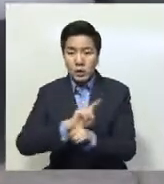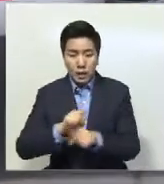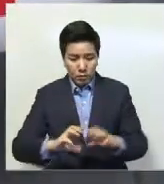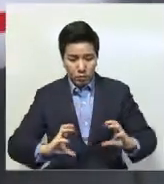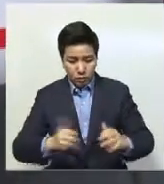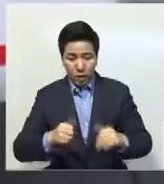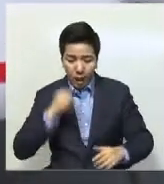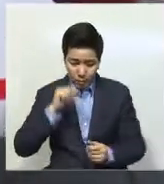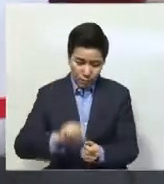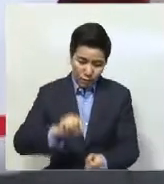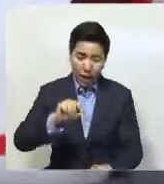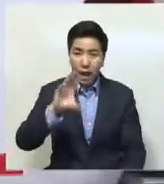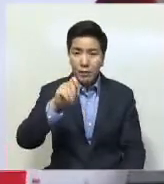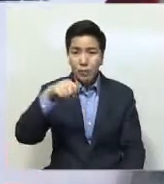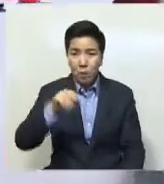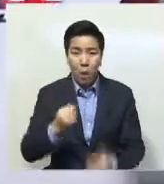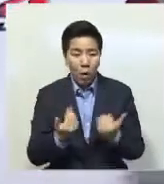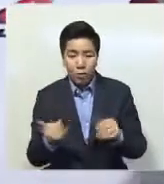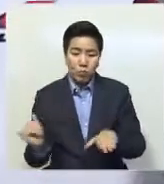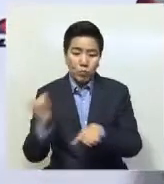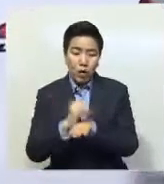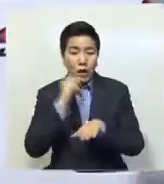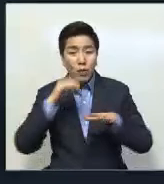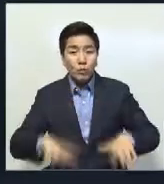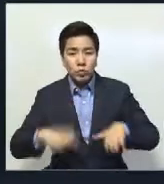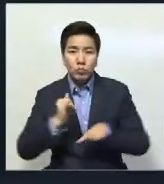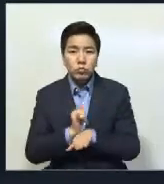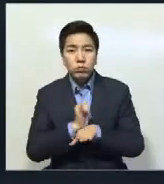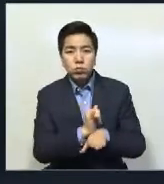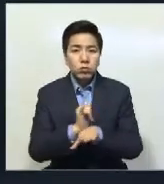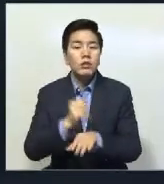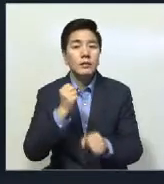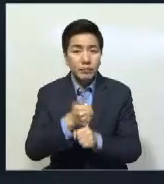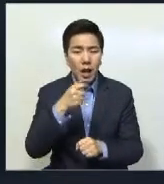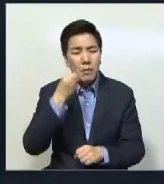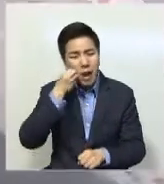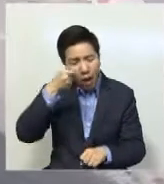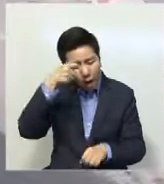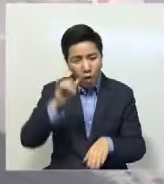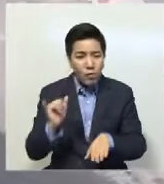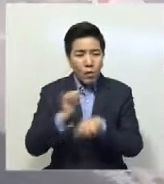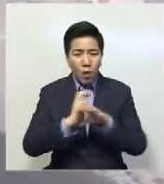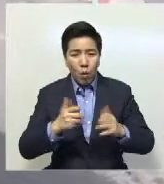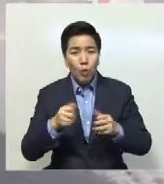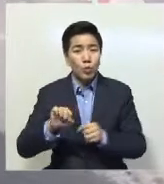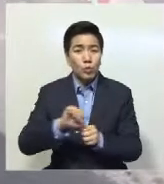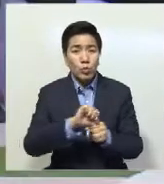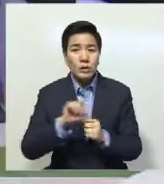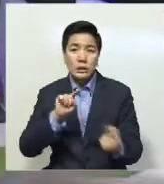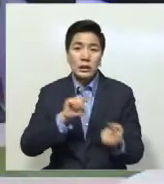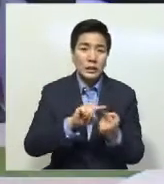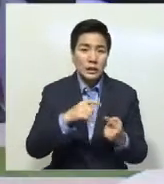ได้สูงถึง50 เซนติเมตรใช้รับผู้ป่วยฉุกเฉินในกรณีที่มีน้ำท่วมหรือในพื้นที่ทุรกันดารที่รถตู้ไม่สามารถเข้าถึง